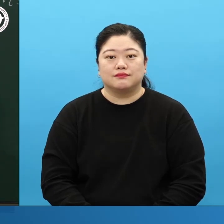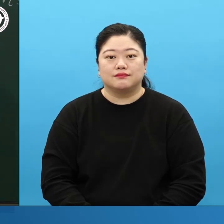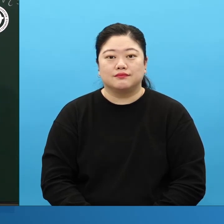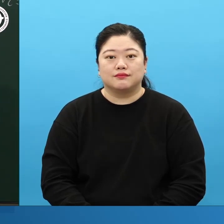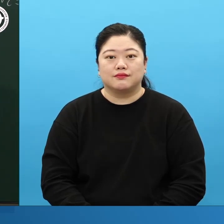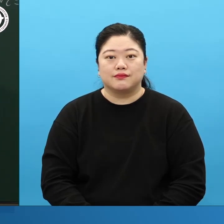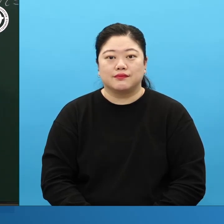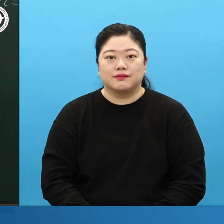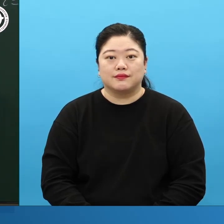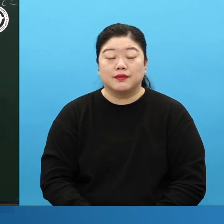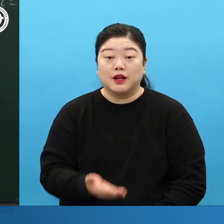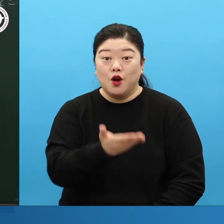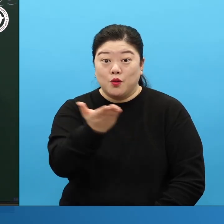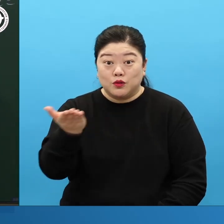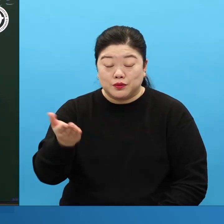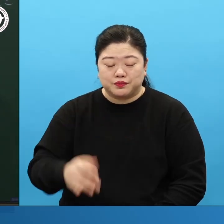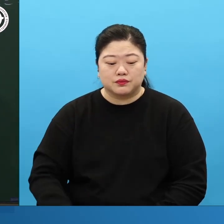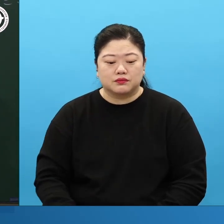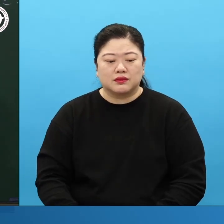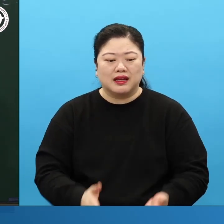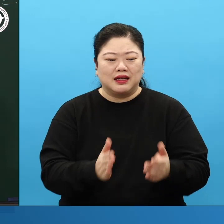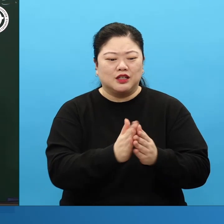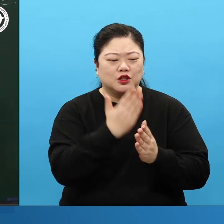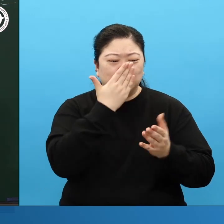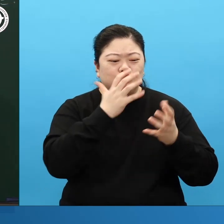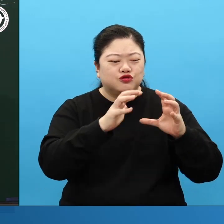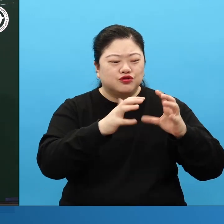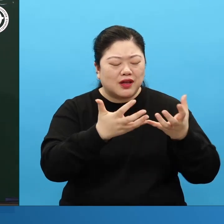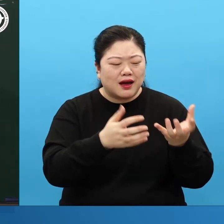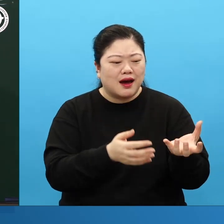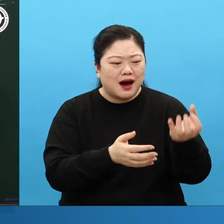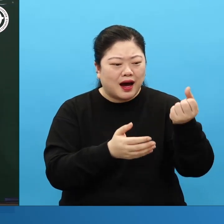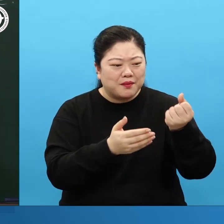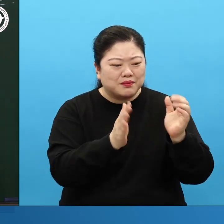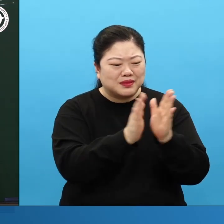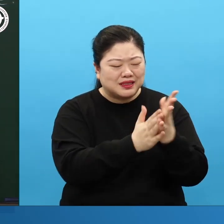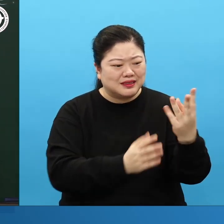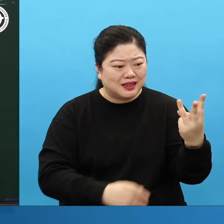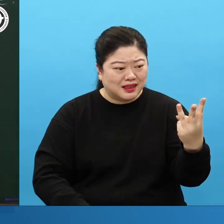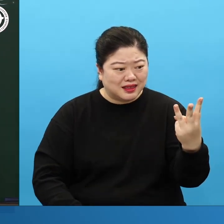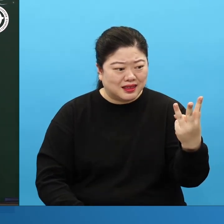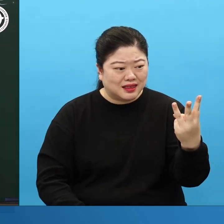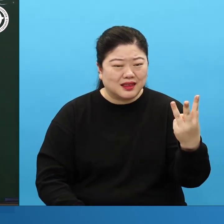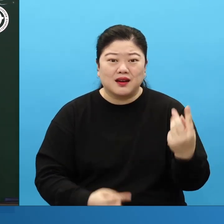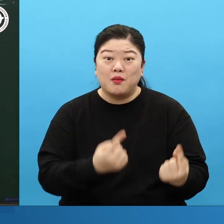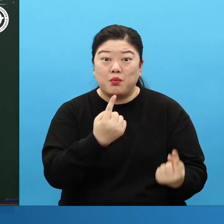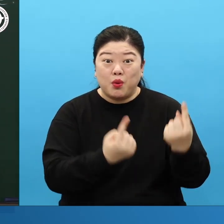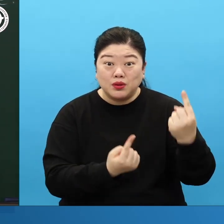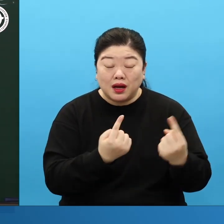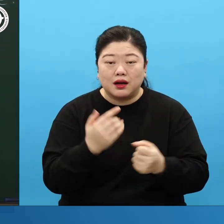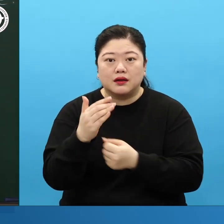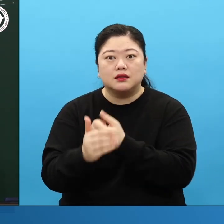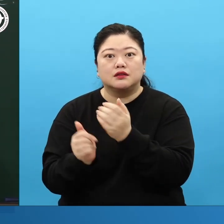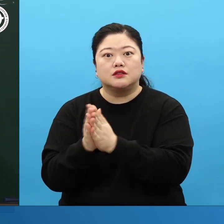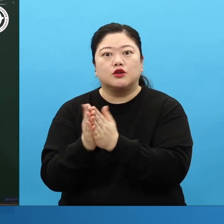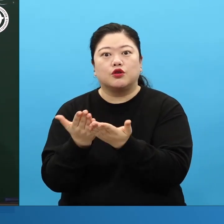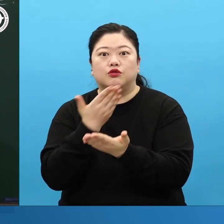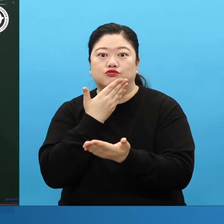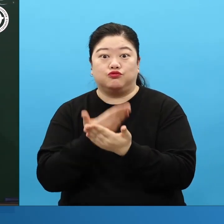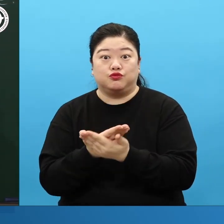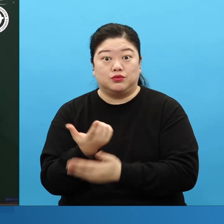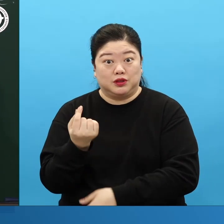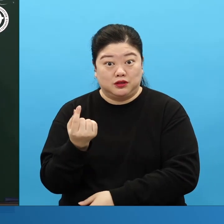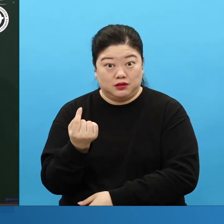성경인데 성경을 그냥 봐고는 아무 도움이 안 돼요. Por eso, para nosotros, mucho más importante que esos 3 libros es la Biblia, pero no podemos verla de cualquier